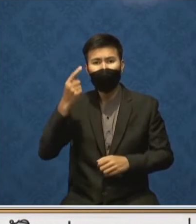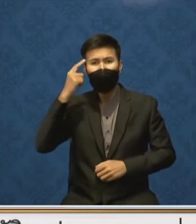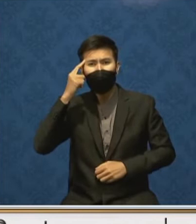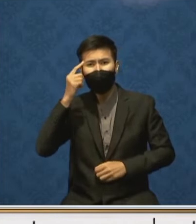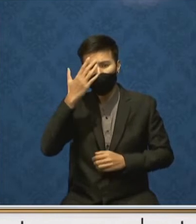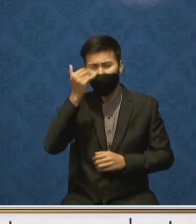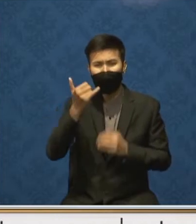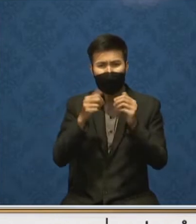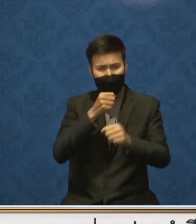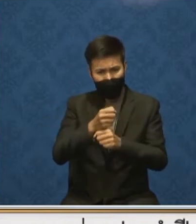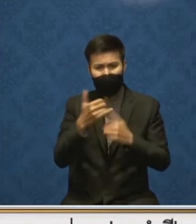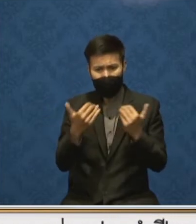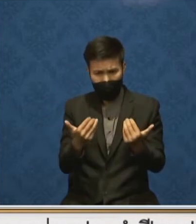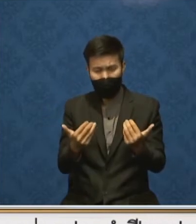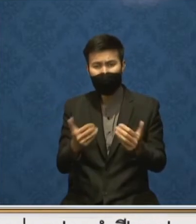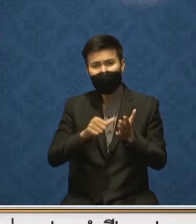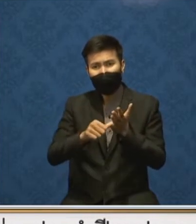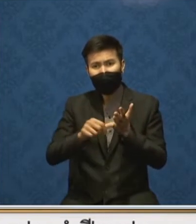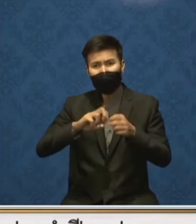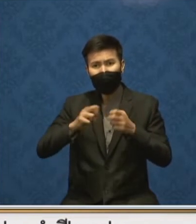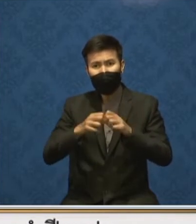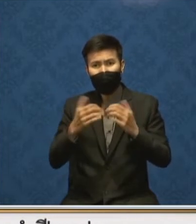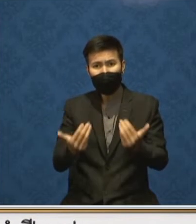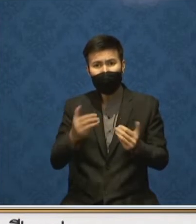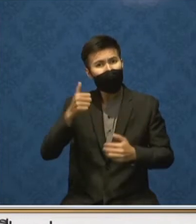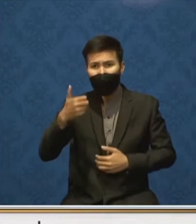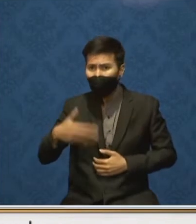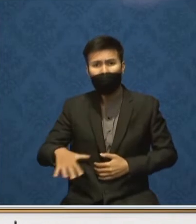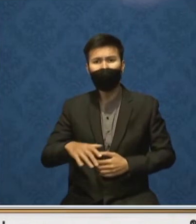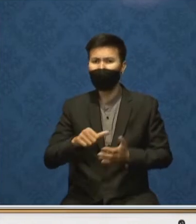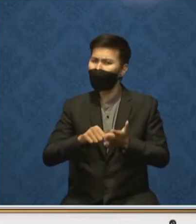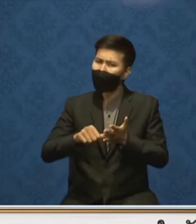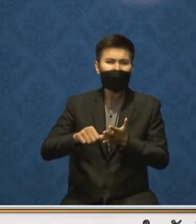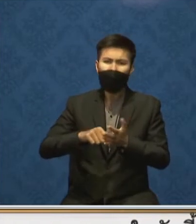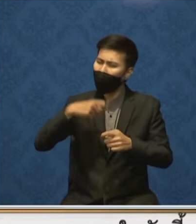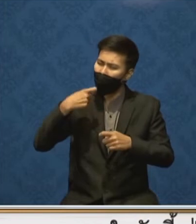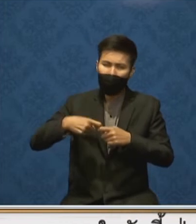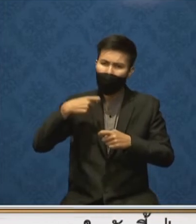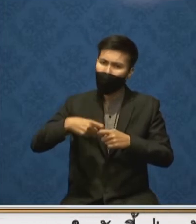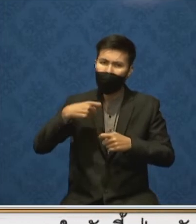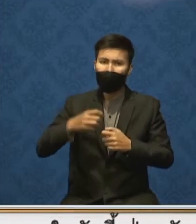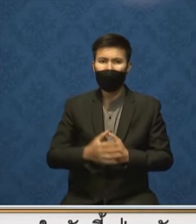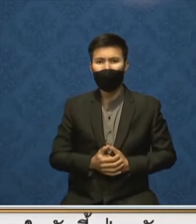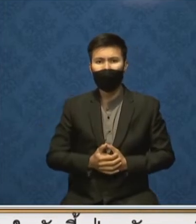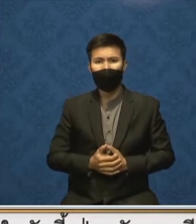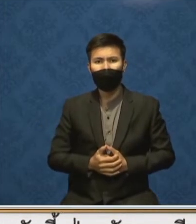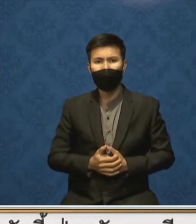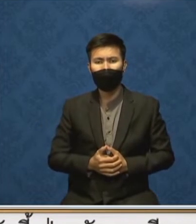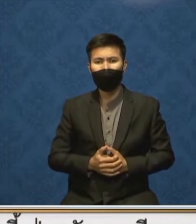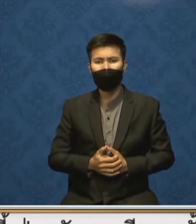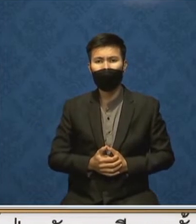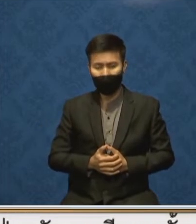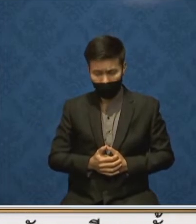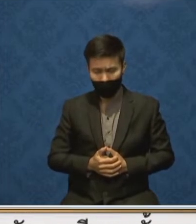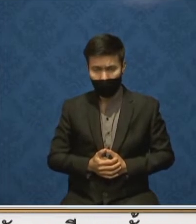งคงแ้ขพัษาเรื่องนี้ไม่ได้สักทีนะฮะจิๆแล้นี่ stokedู